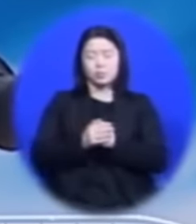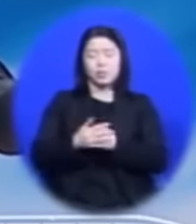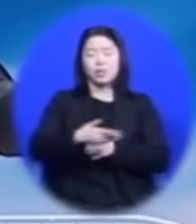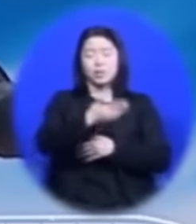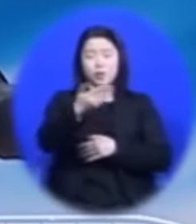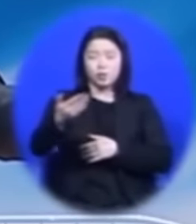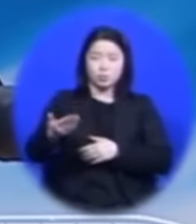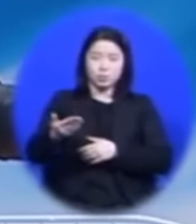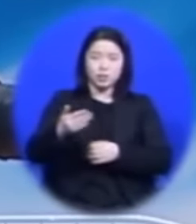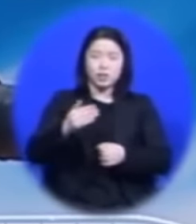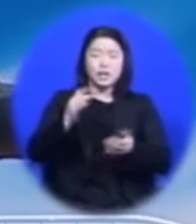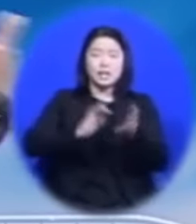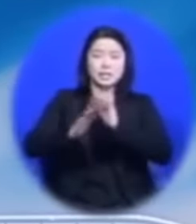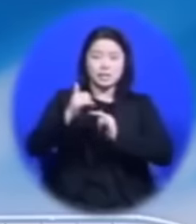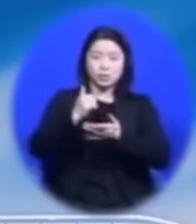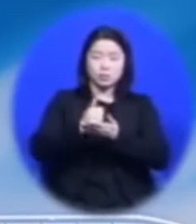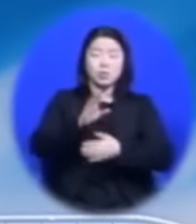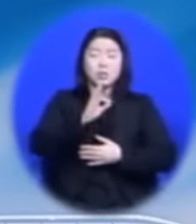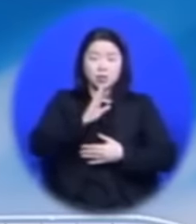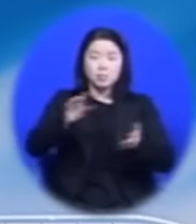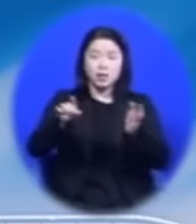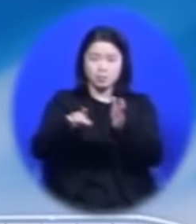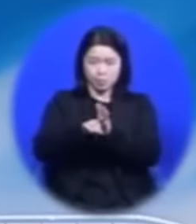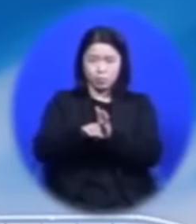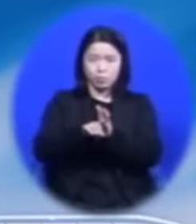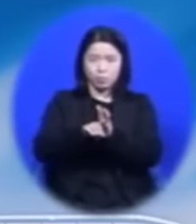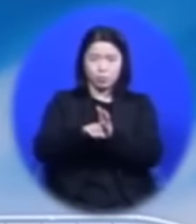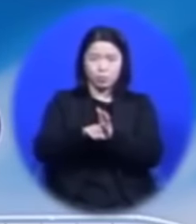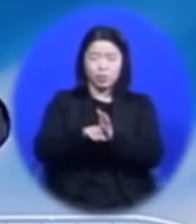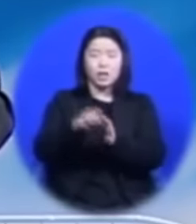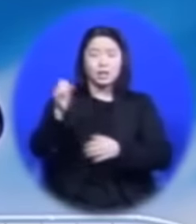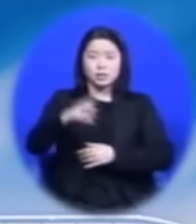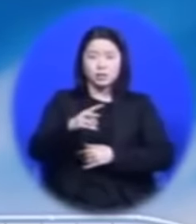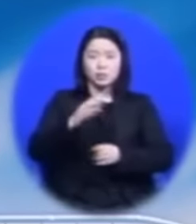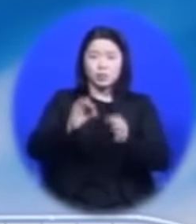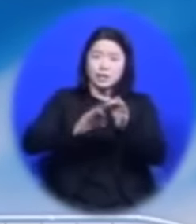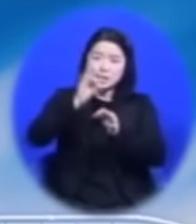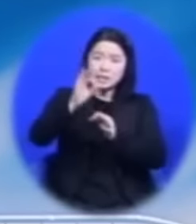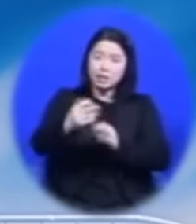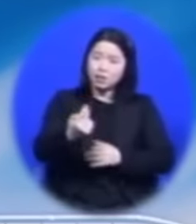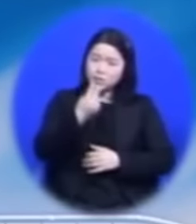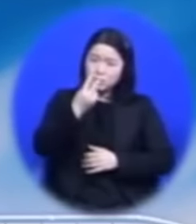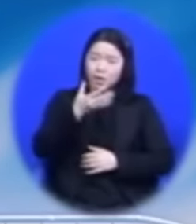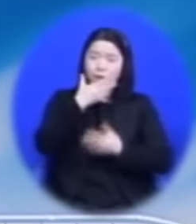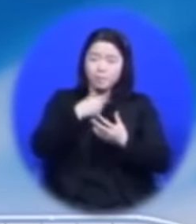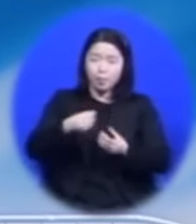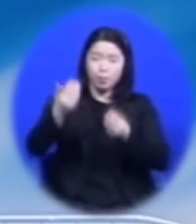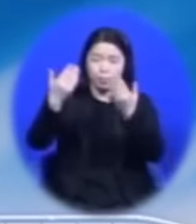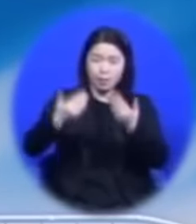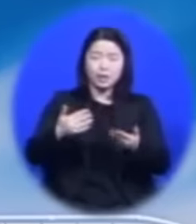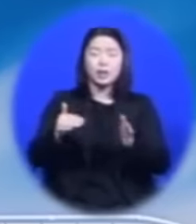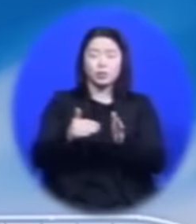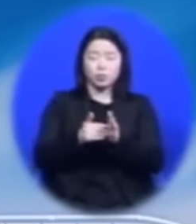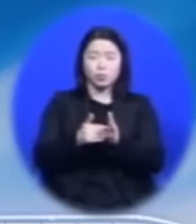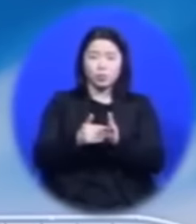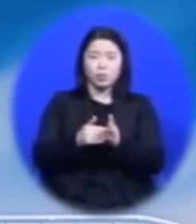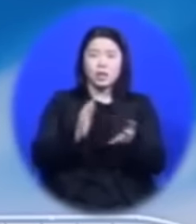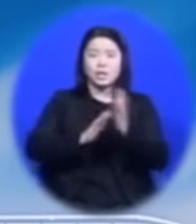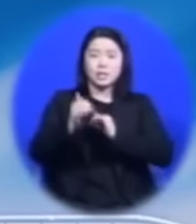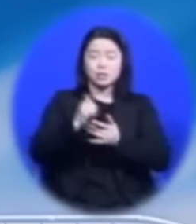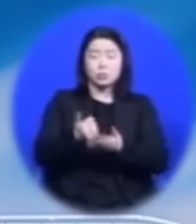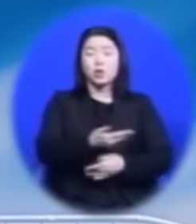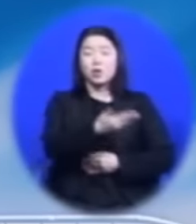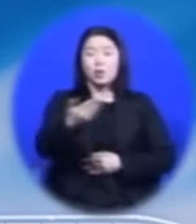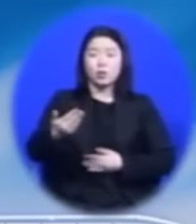여러분들이 예수님을 정말 믿고 그리고 영생을 축복을 받았고 예수님은 여러분